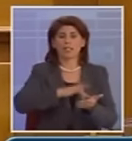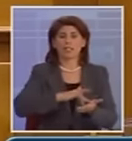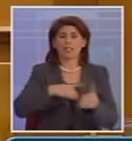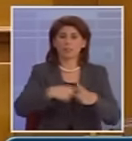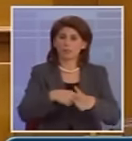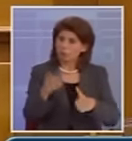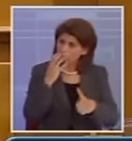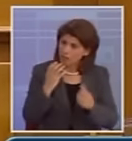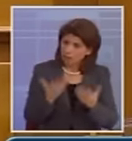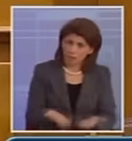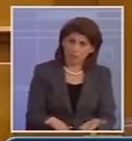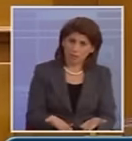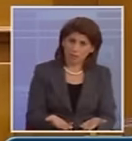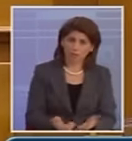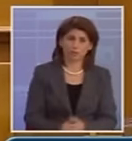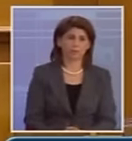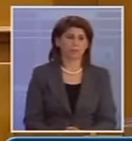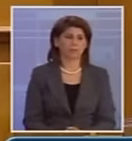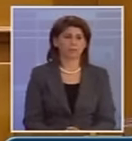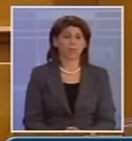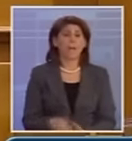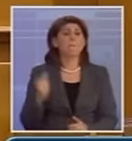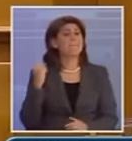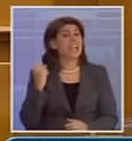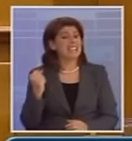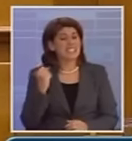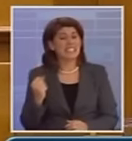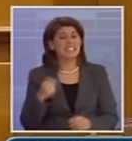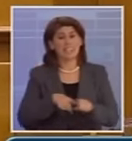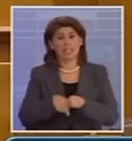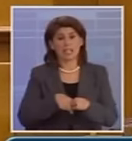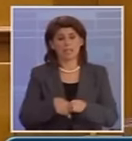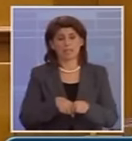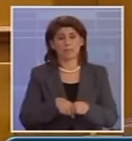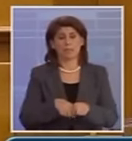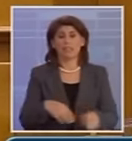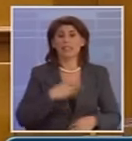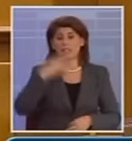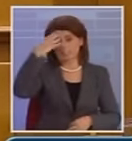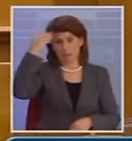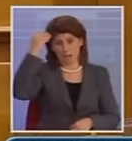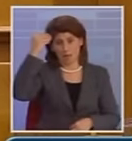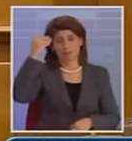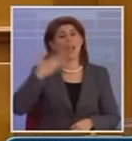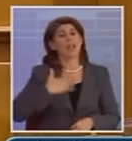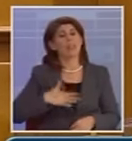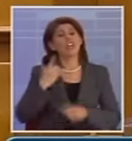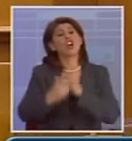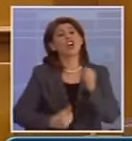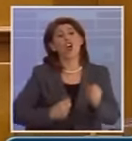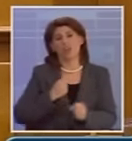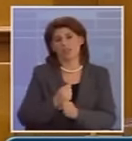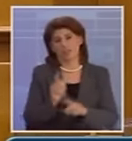Μα είναι σοβαρά πράγματα αυτά? Μια ισχυρή σχέση κύριε Τσίπρα, θέλει χρόνια για να